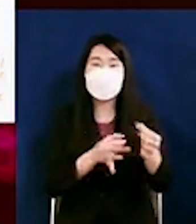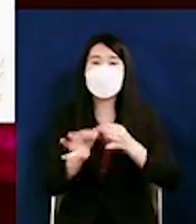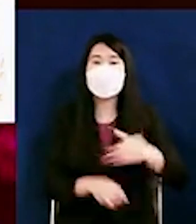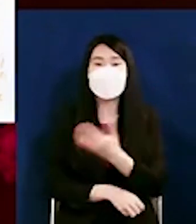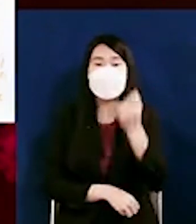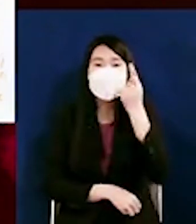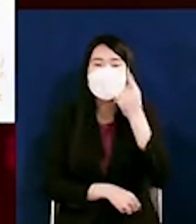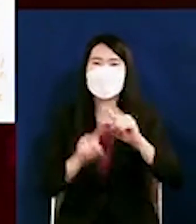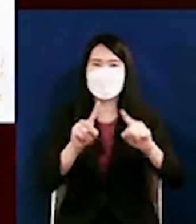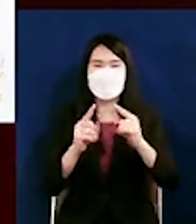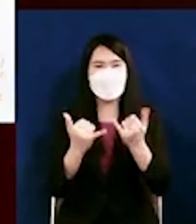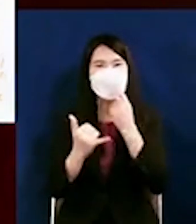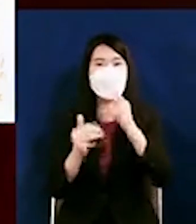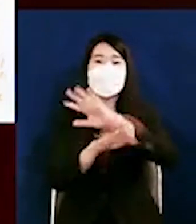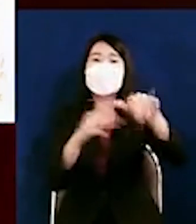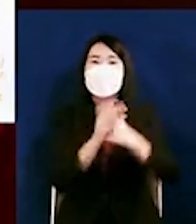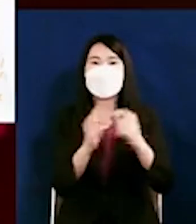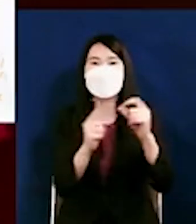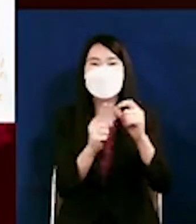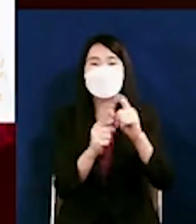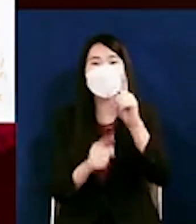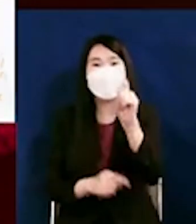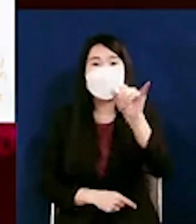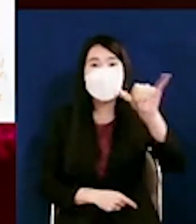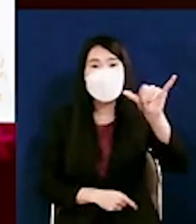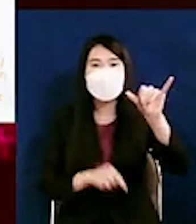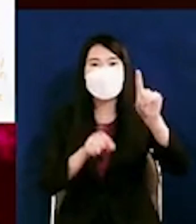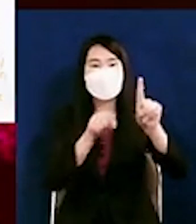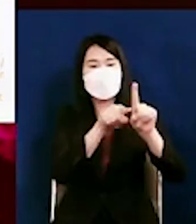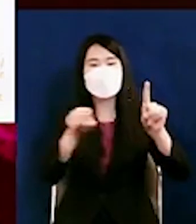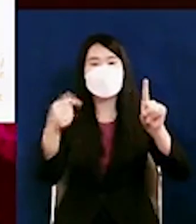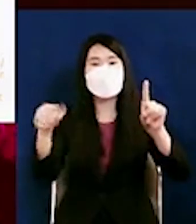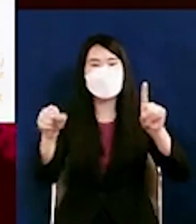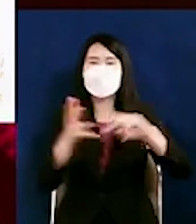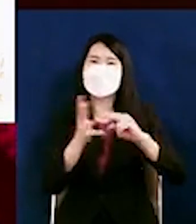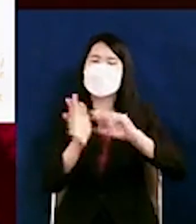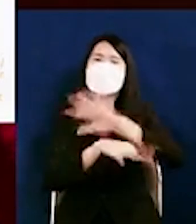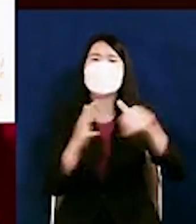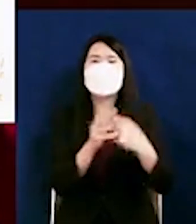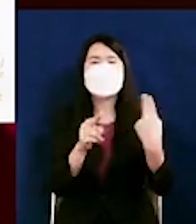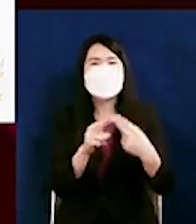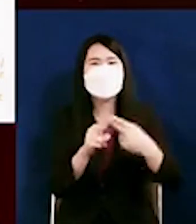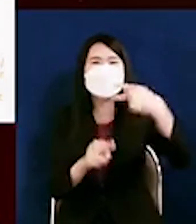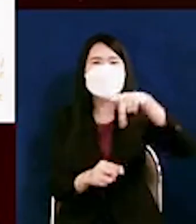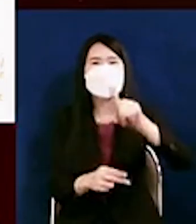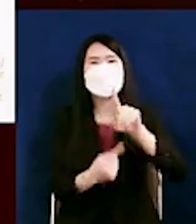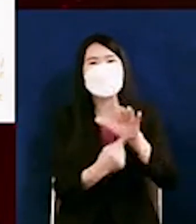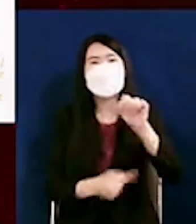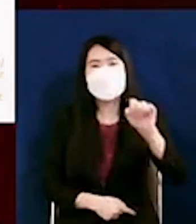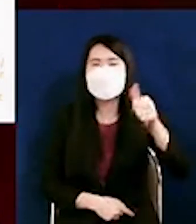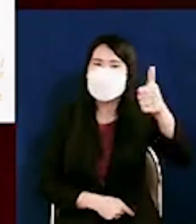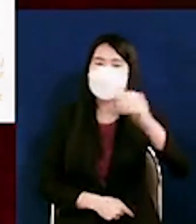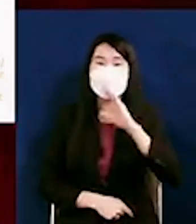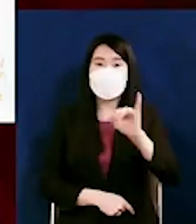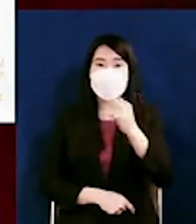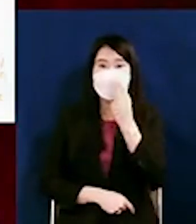ราก็จริงๆทั้งหมดเนี่ยเราเรียกว่า AY 1 ถึง AY 10จะเรียกว่าเดลต้าพลัสทั้งหมดก็ได้นะครับหรือบางตัวที่เราคอนเซิร์น